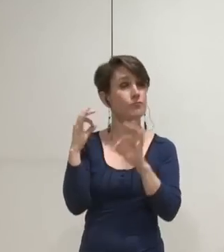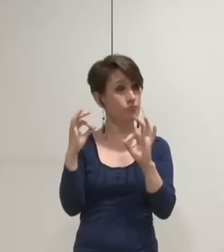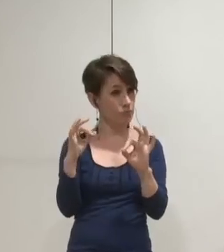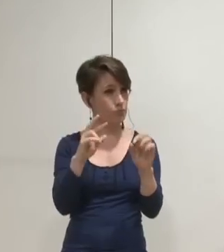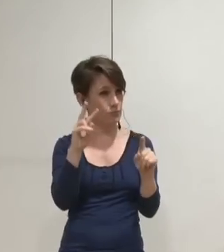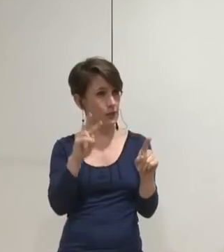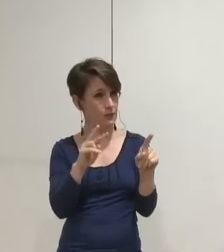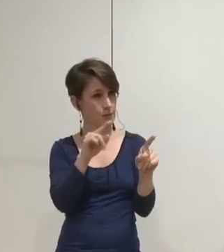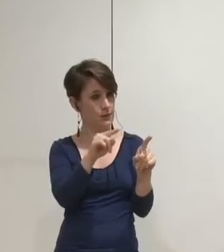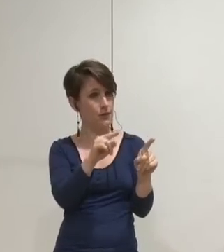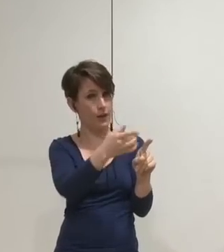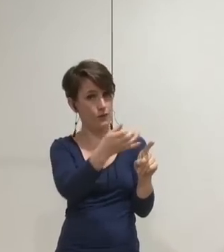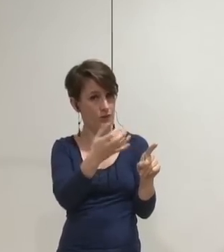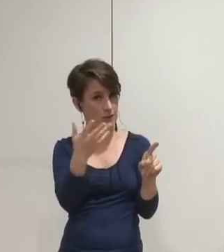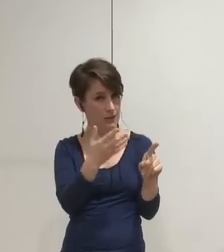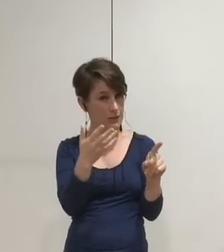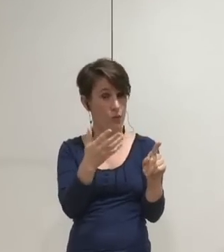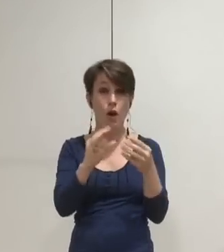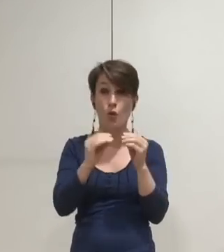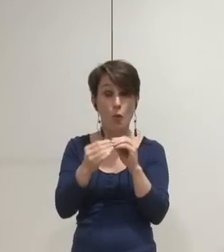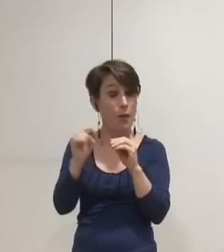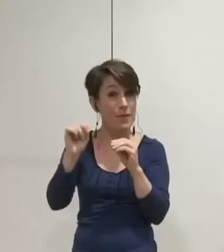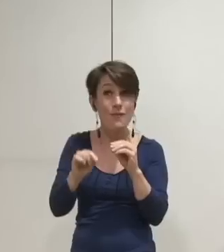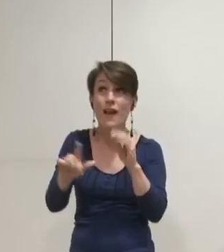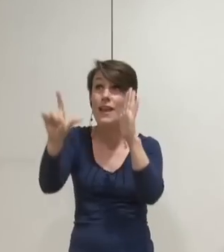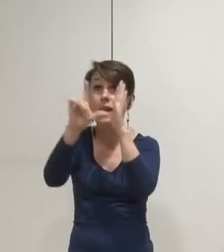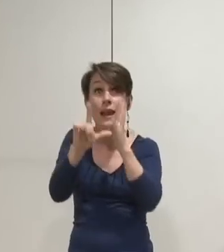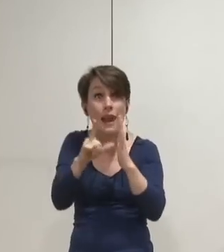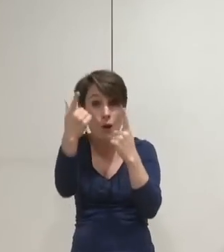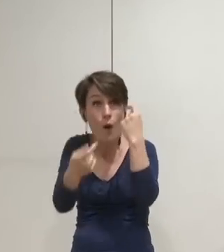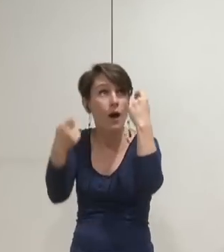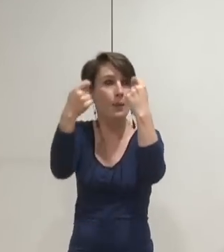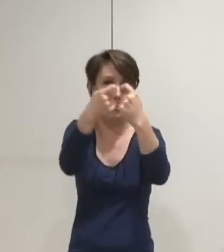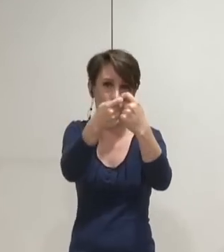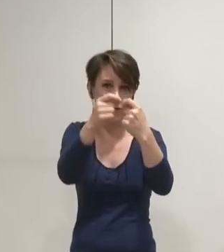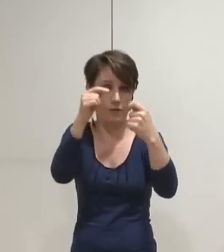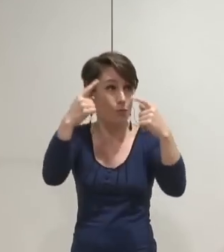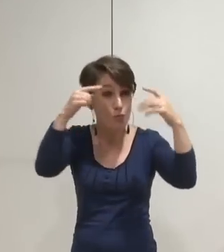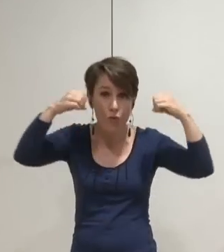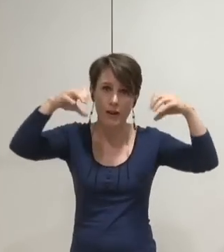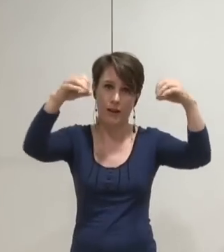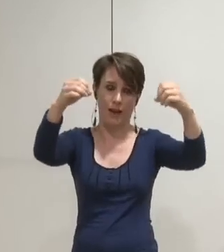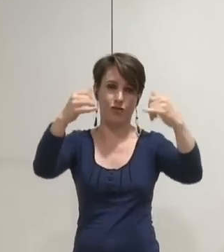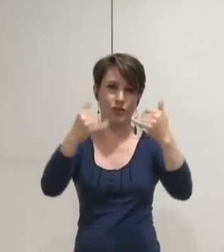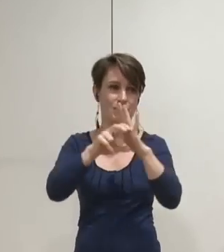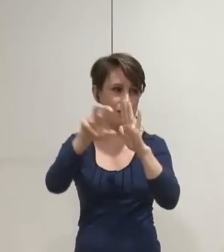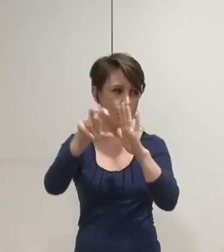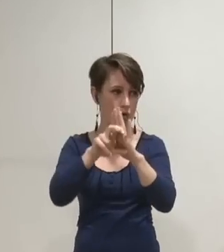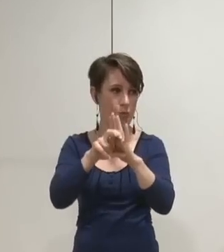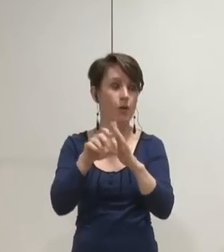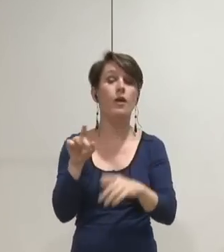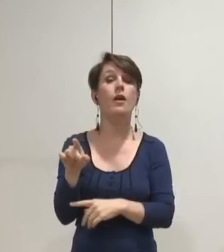nécessité de mettre en conformité avec la loi la gestion de l'éclairage public à grenomble la majorité de